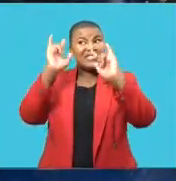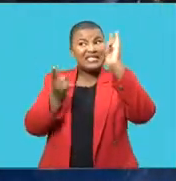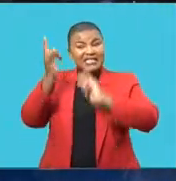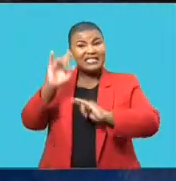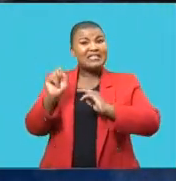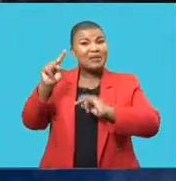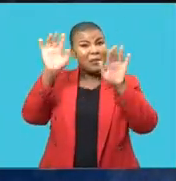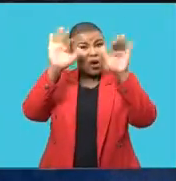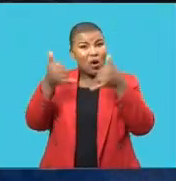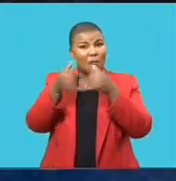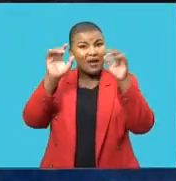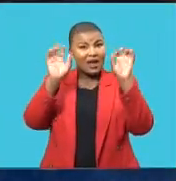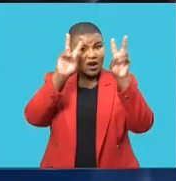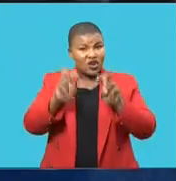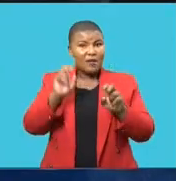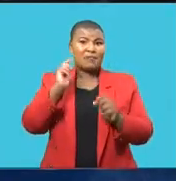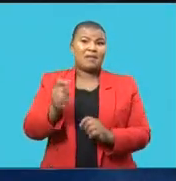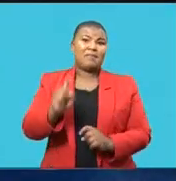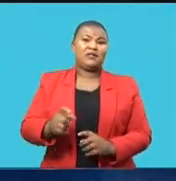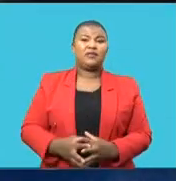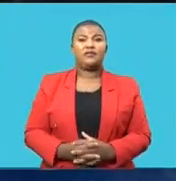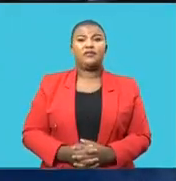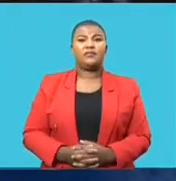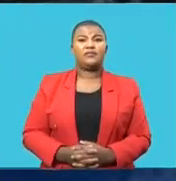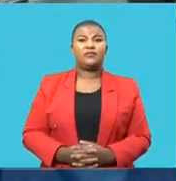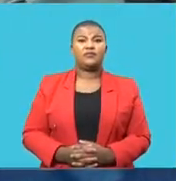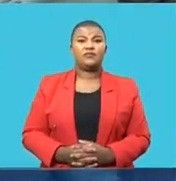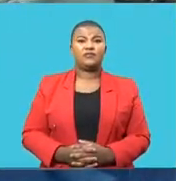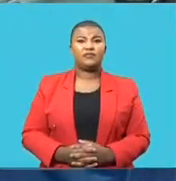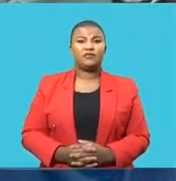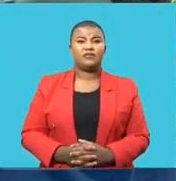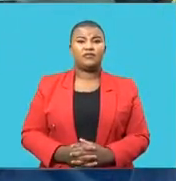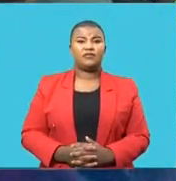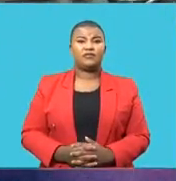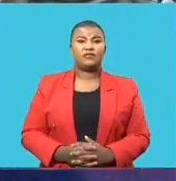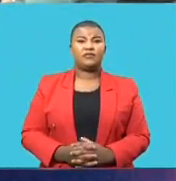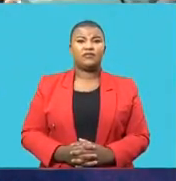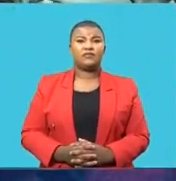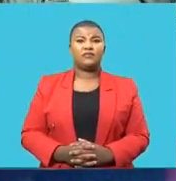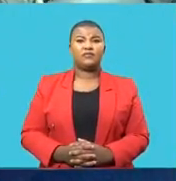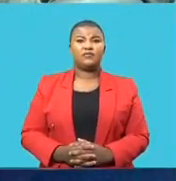wayo ngeqiniso. Ezindabeni